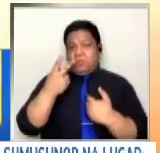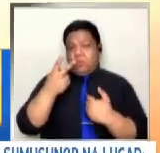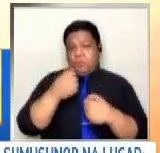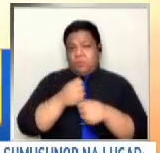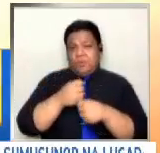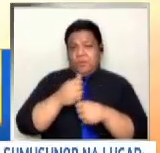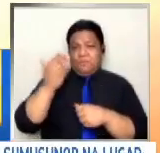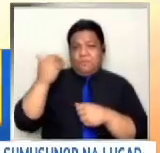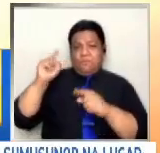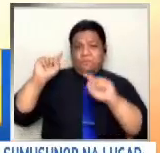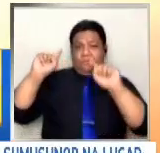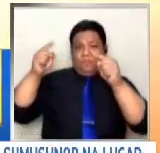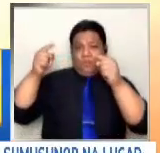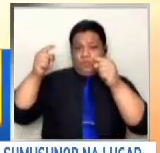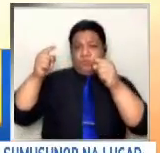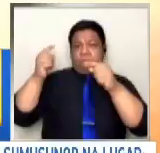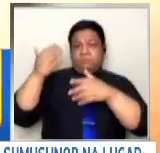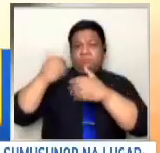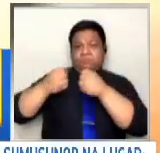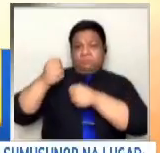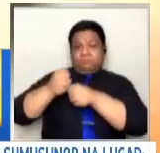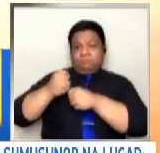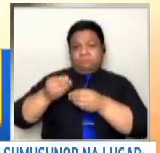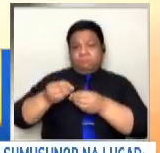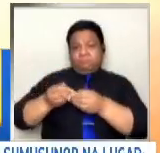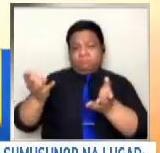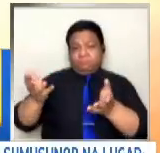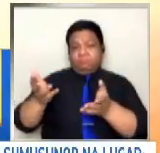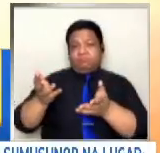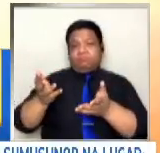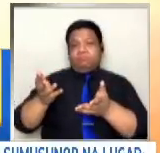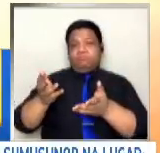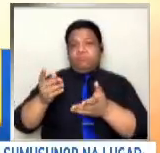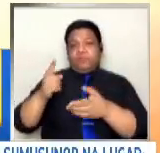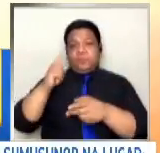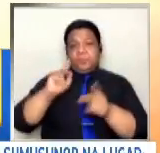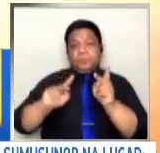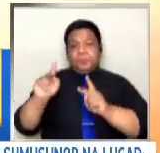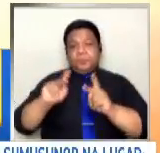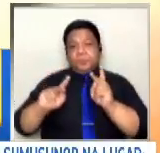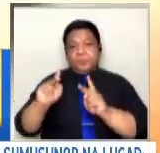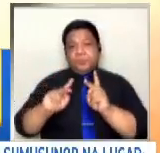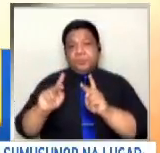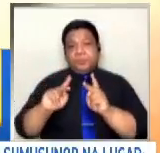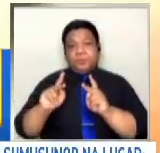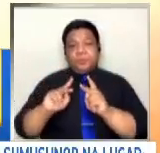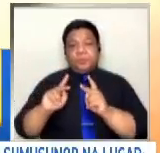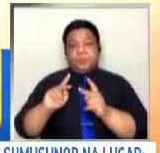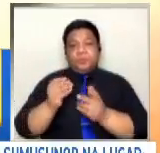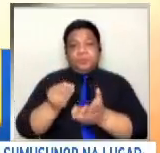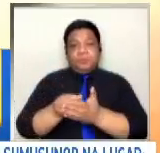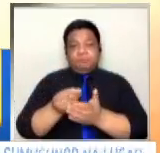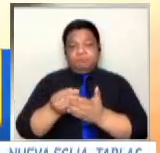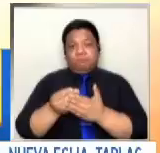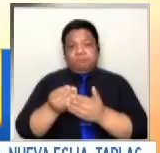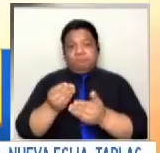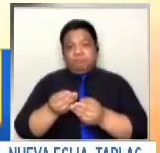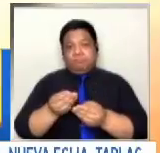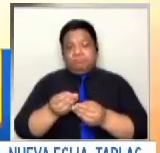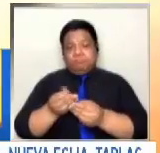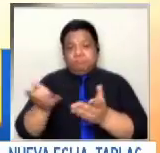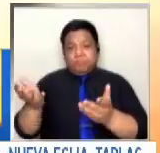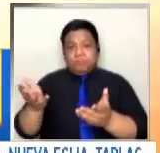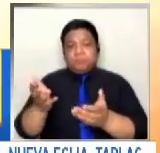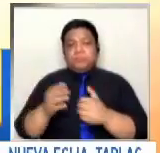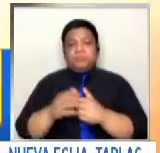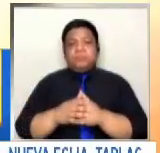was last year ang binigay natin directly sa mga tao, face-to-face, no, or kung ano mang klaseng ano, physical na